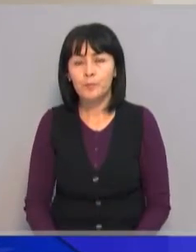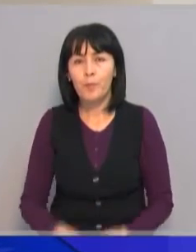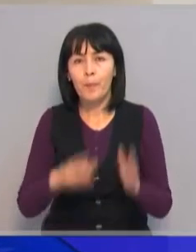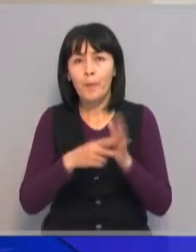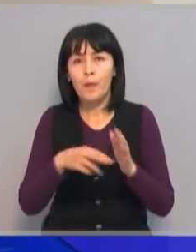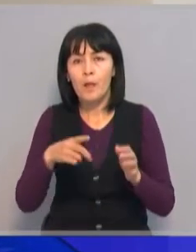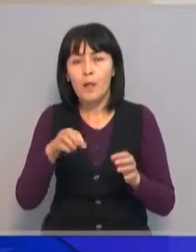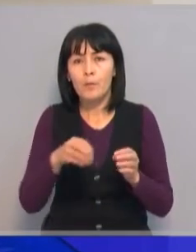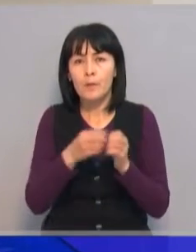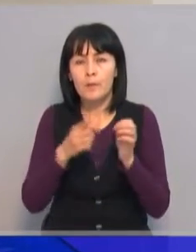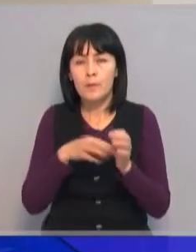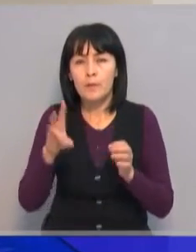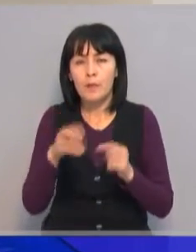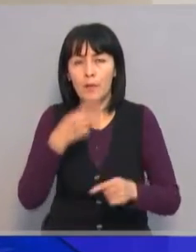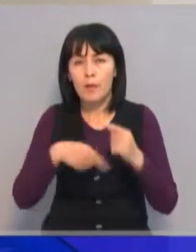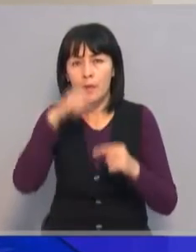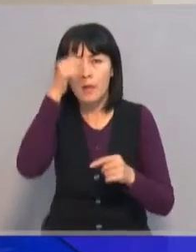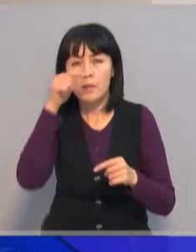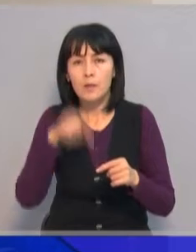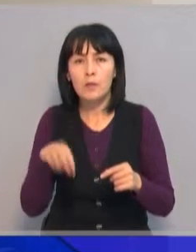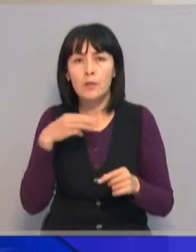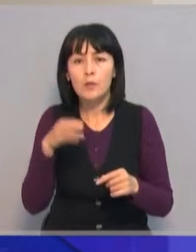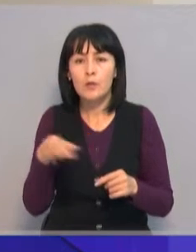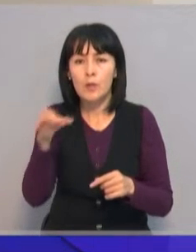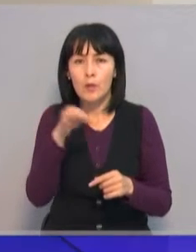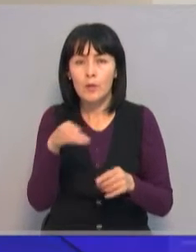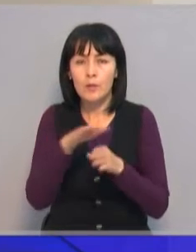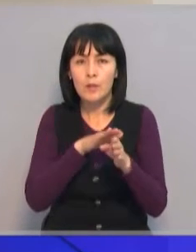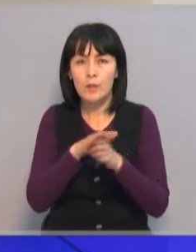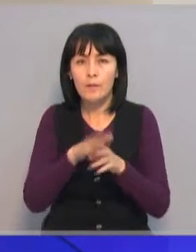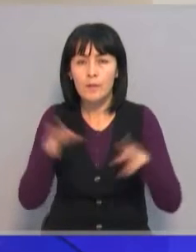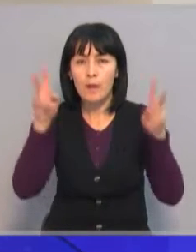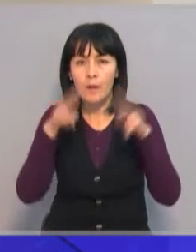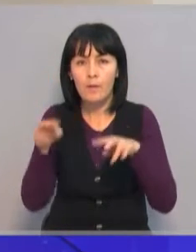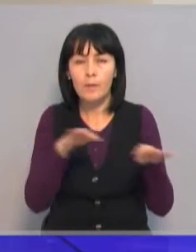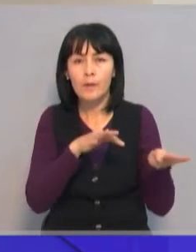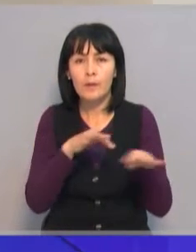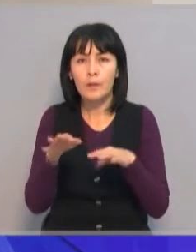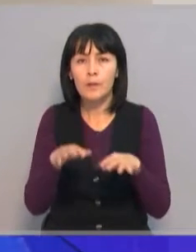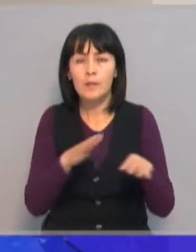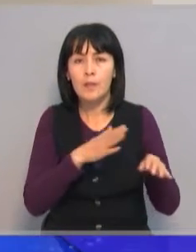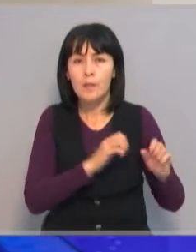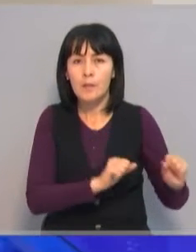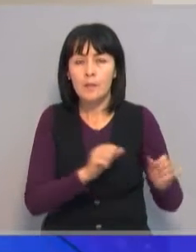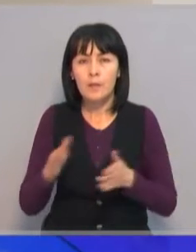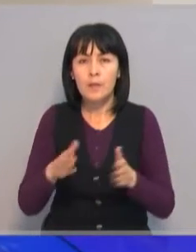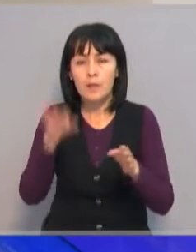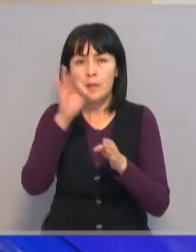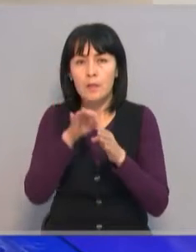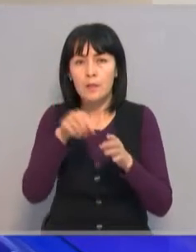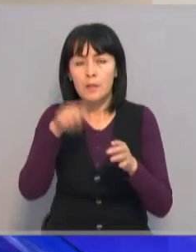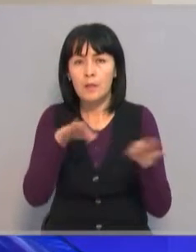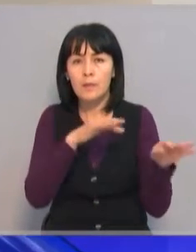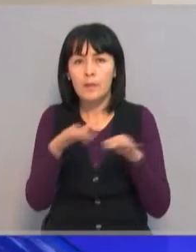17 ноября текущего года на территории Туркестанской области проводилось оперативно-профилактическое мероприятие «Безопасная дорога». Цель